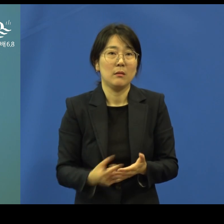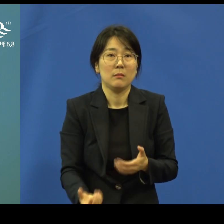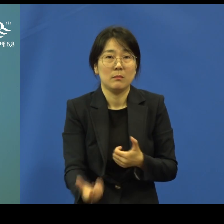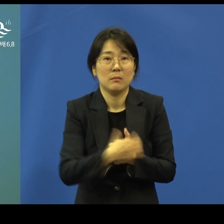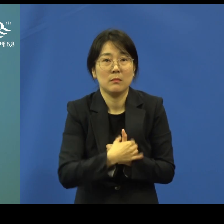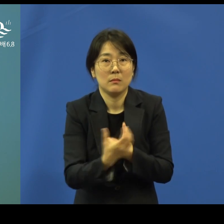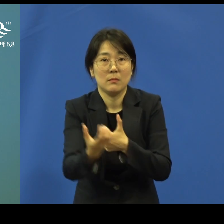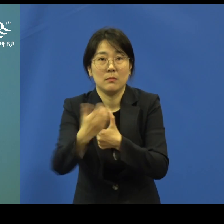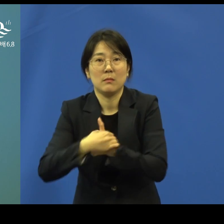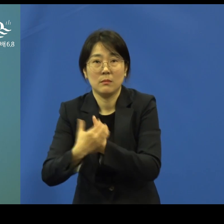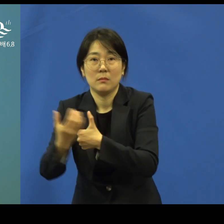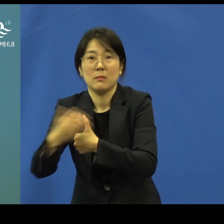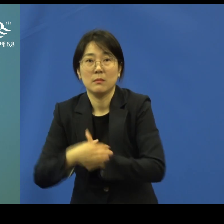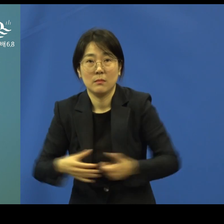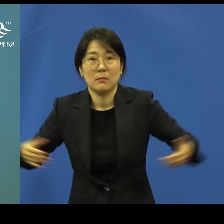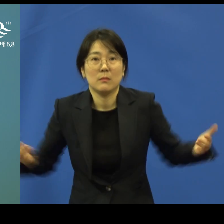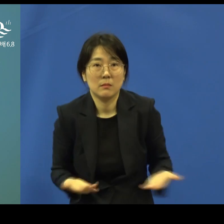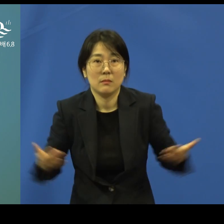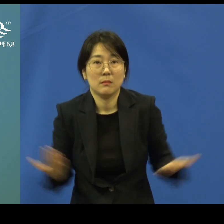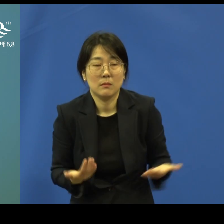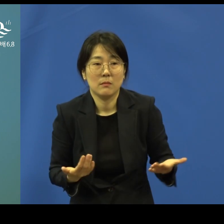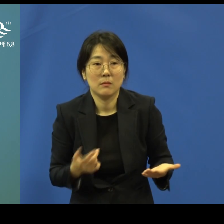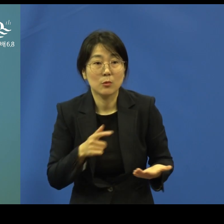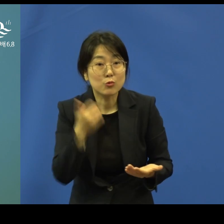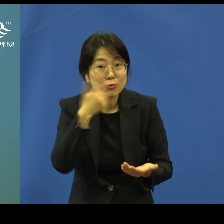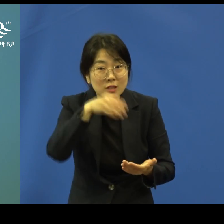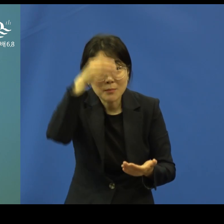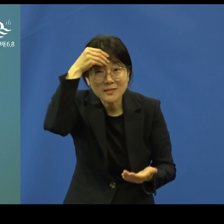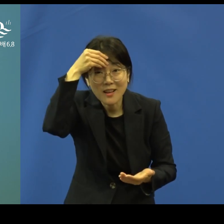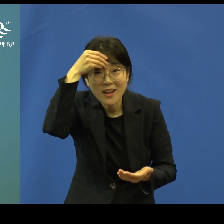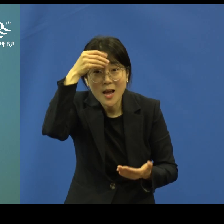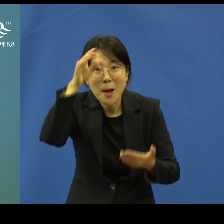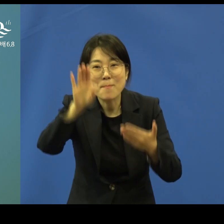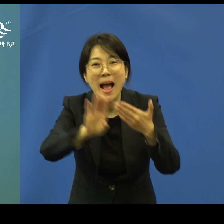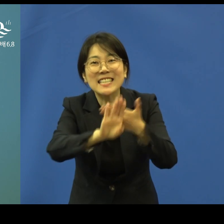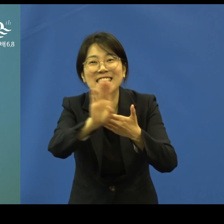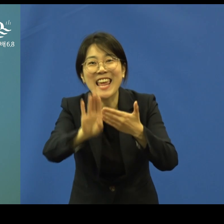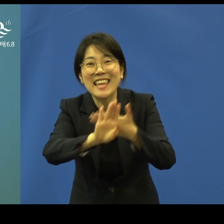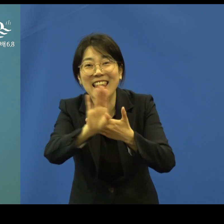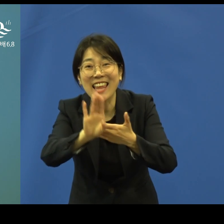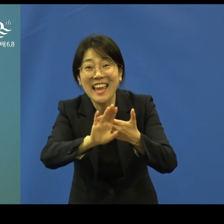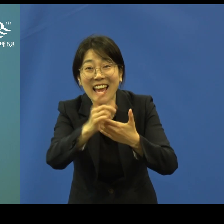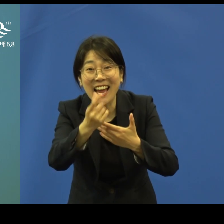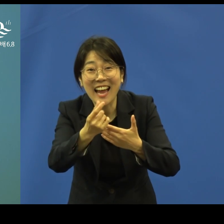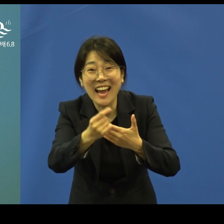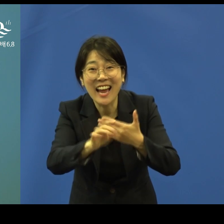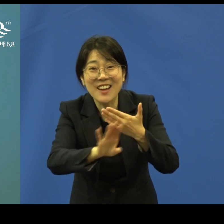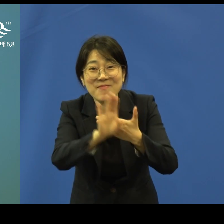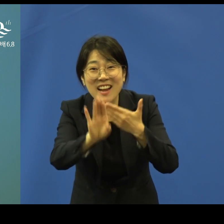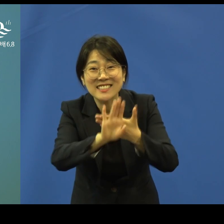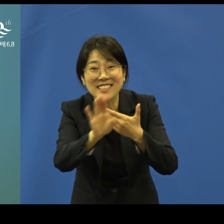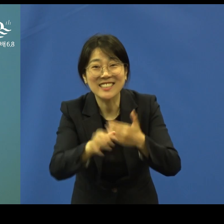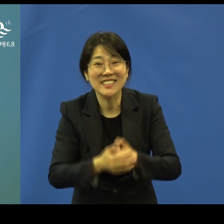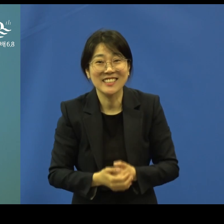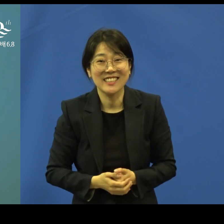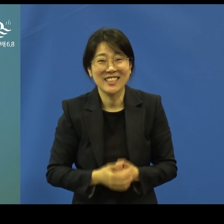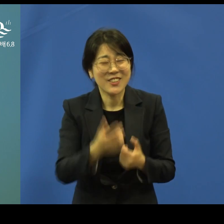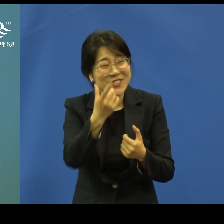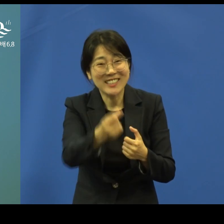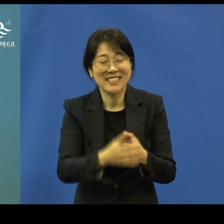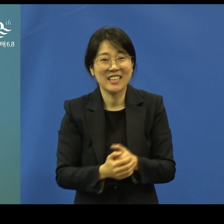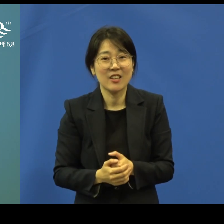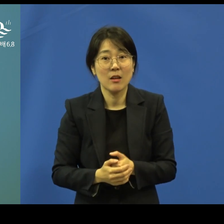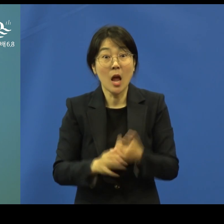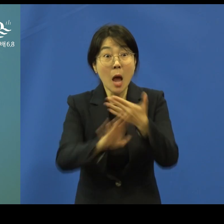우리가 이제 여러분 예수님의 시대 바리새인들이 예를 들면 열심히 탁월한 거거든요, 여러분. 바리새인들을 우리 함부로 욕할 수 없는